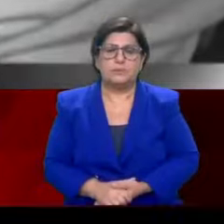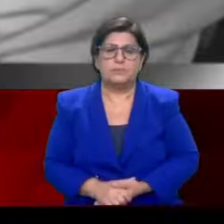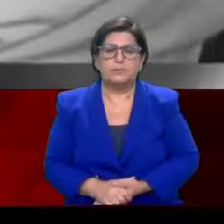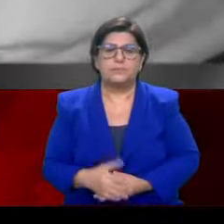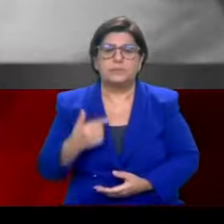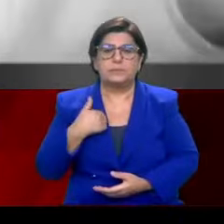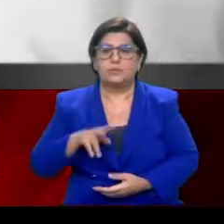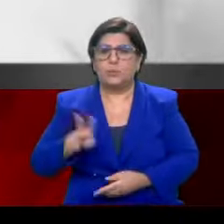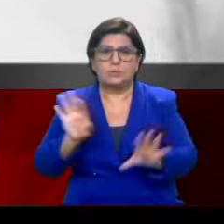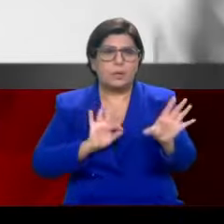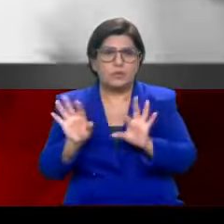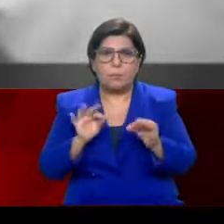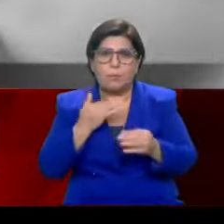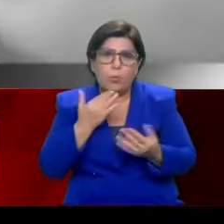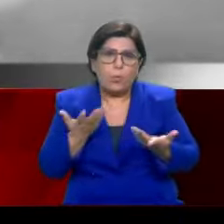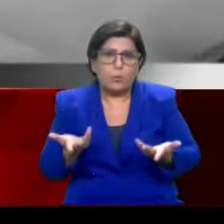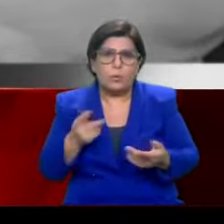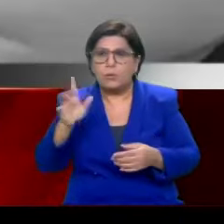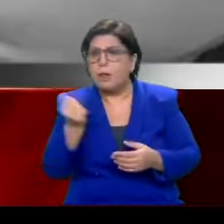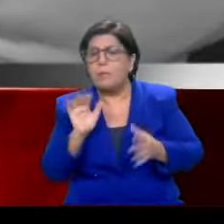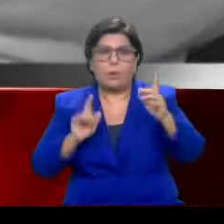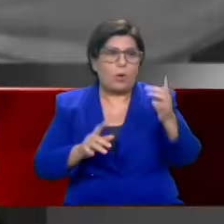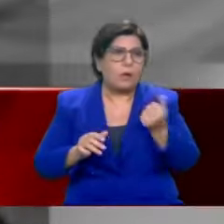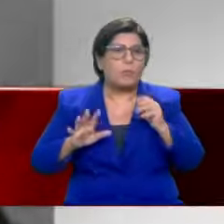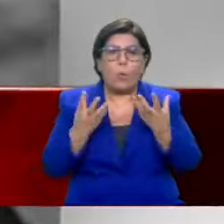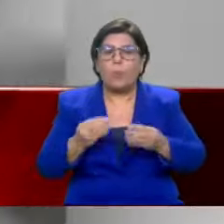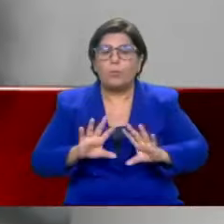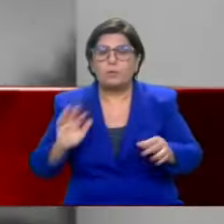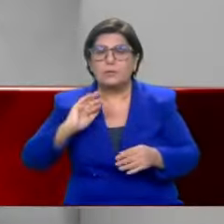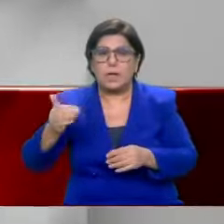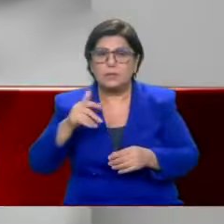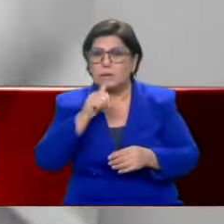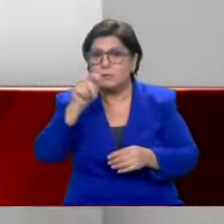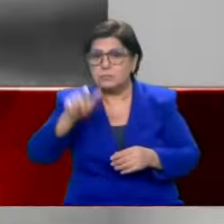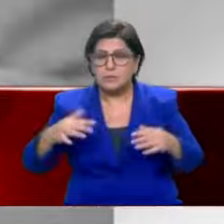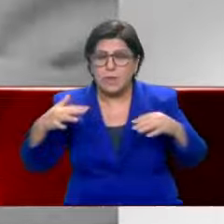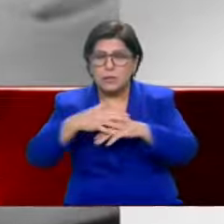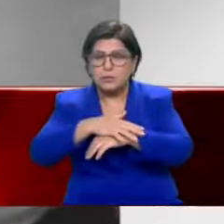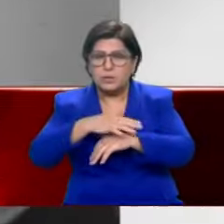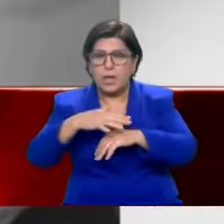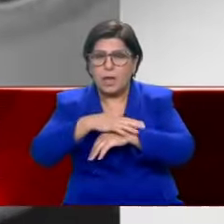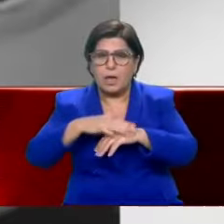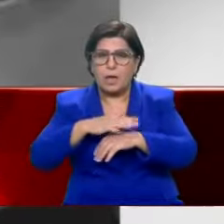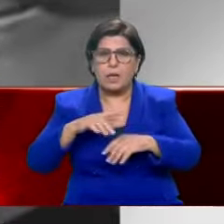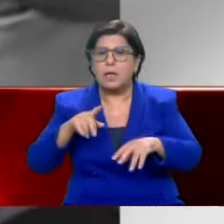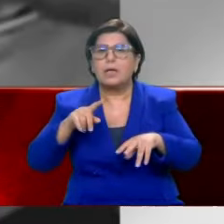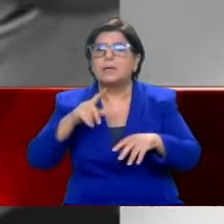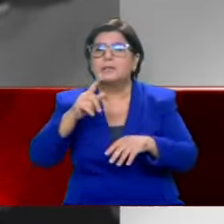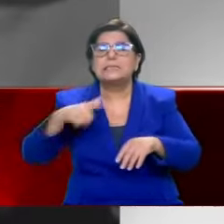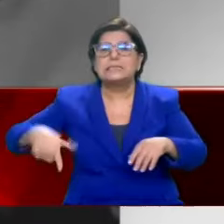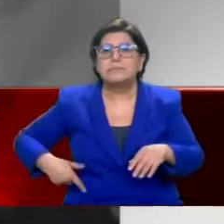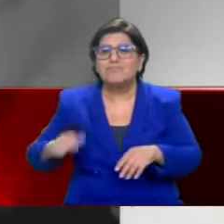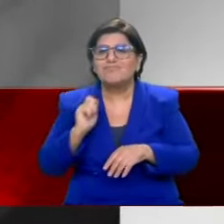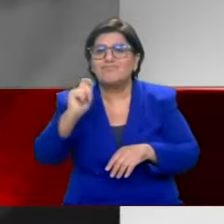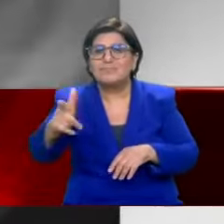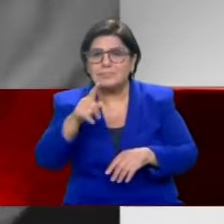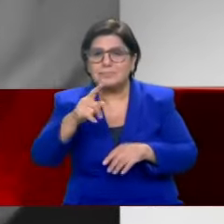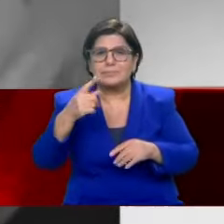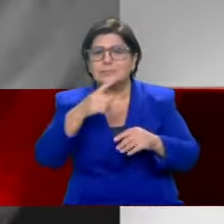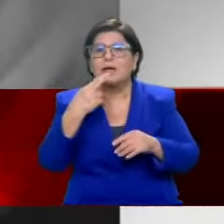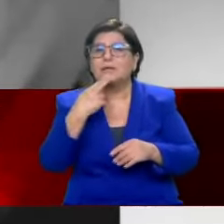Biz yolcu seçemiyoruz. Onu almayayım, bunu almayayım, olmuyor. Taksici Kaya Özer gece yarısı Alsancak'tan aracına yolcu aldı. Onu